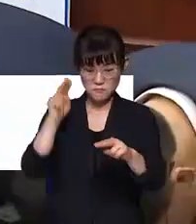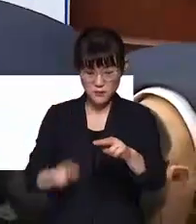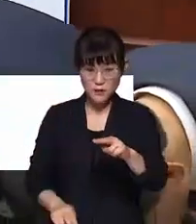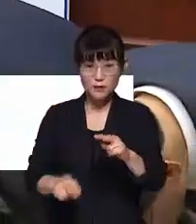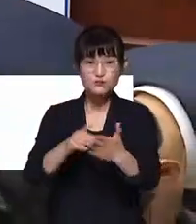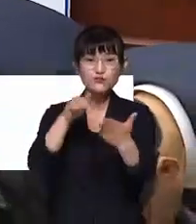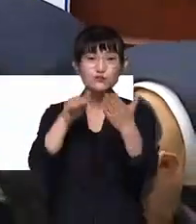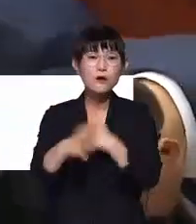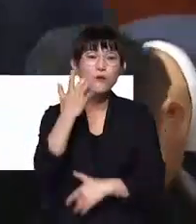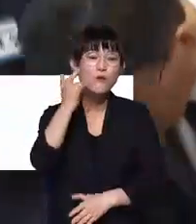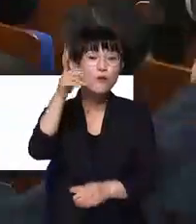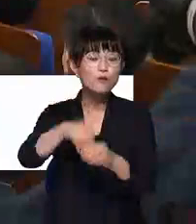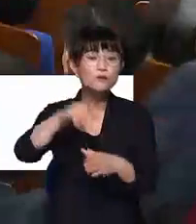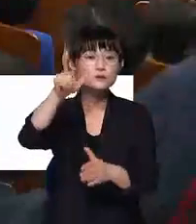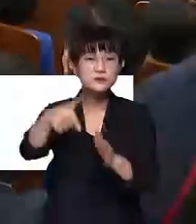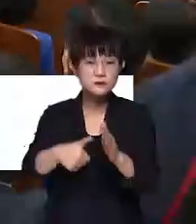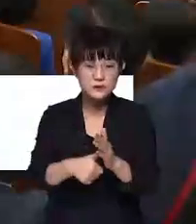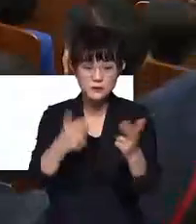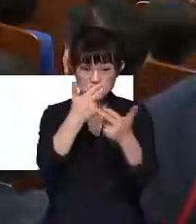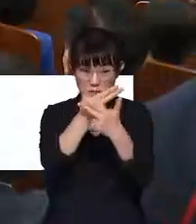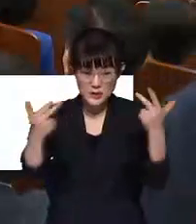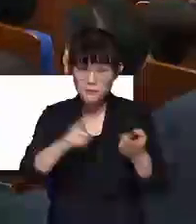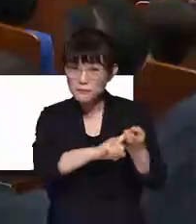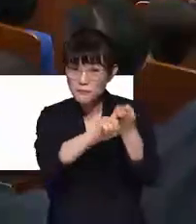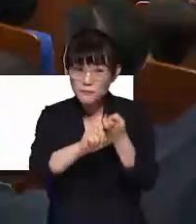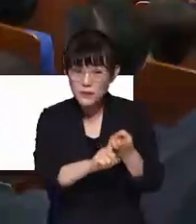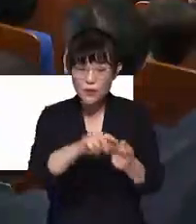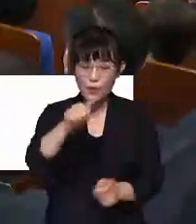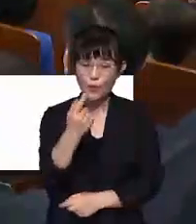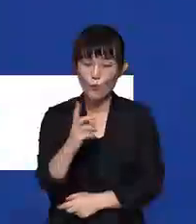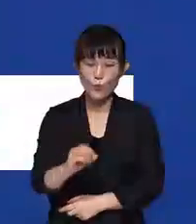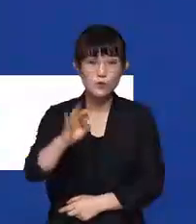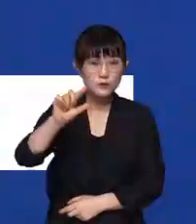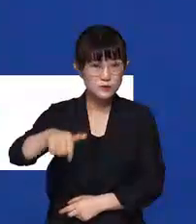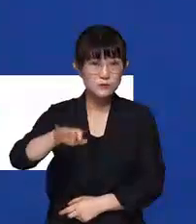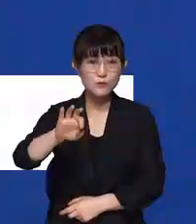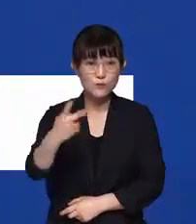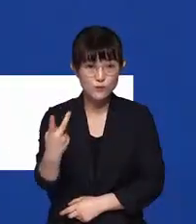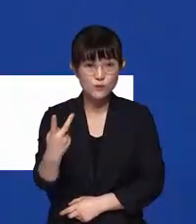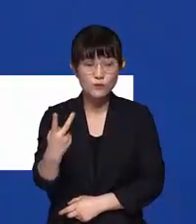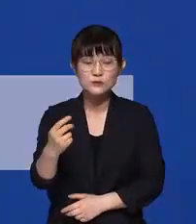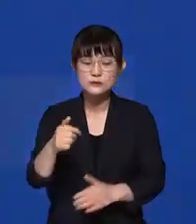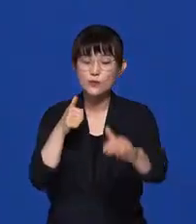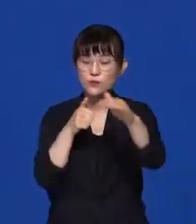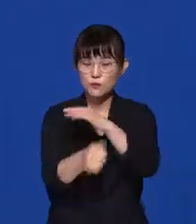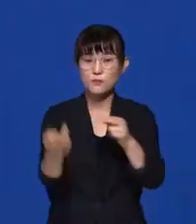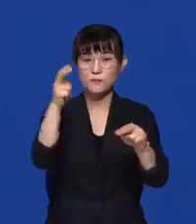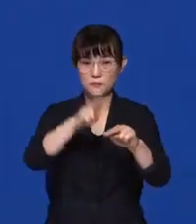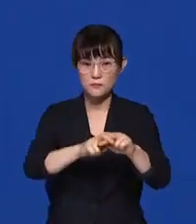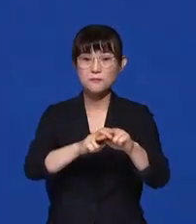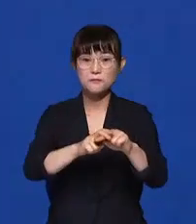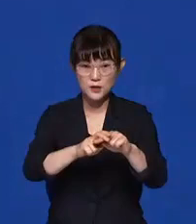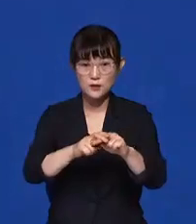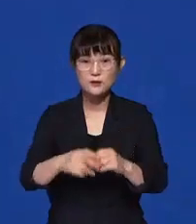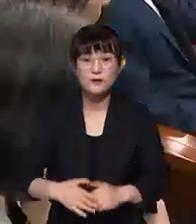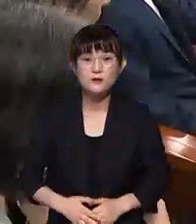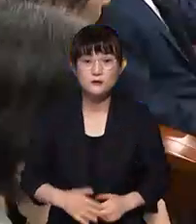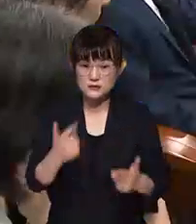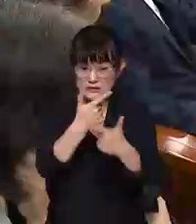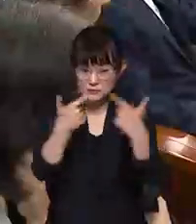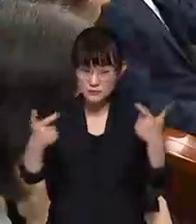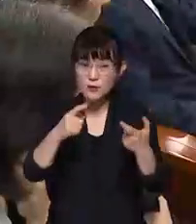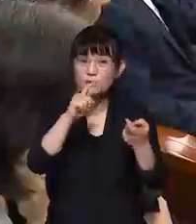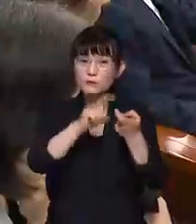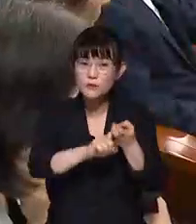열린 보궐선거에선 범친 이재명 개인 홍익표 의원이 새 원내대표로 선출됐습니다. 친명